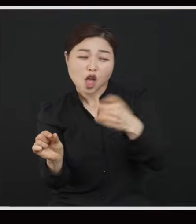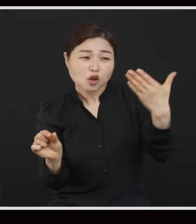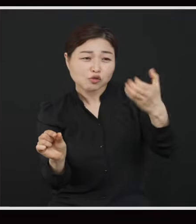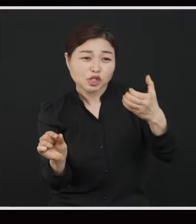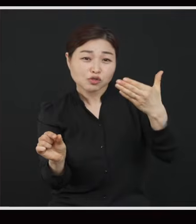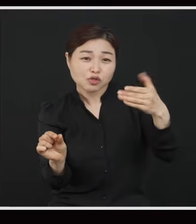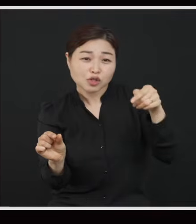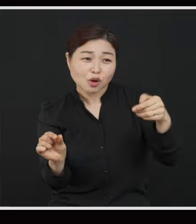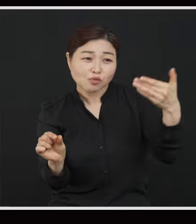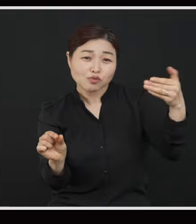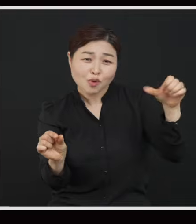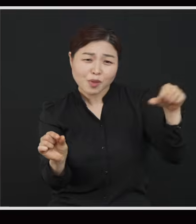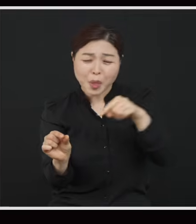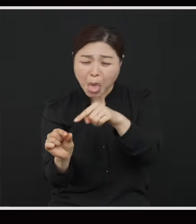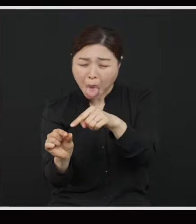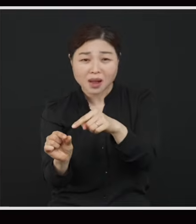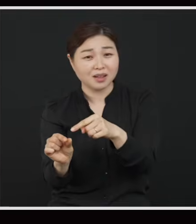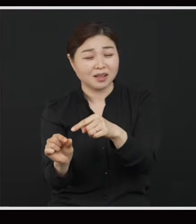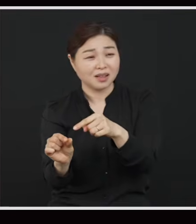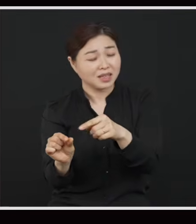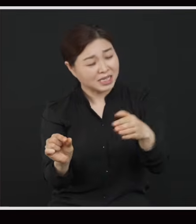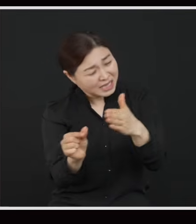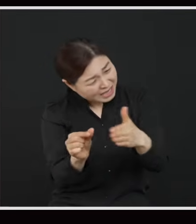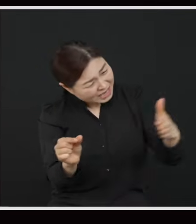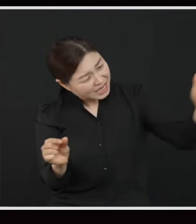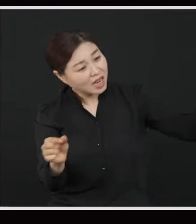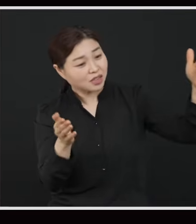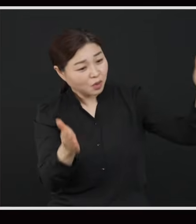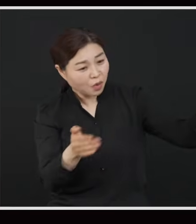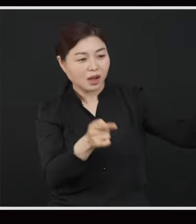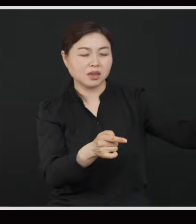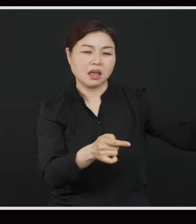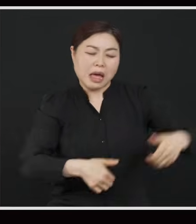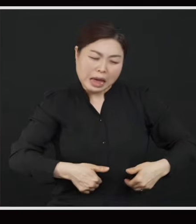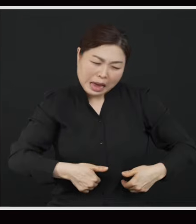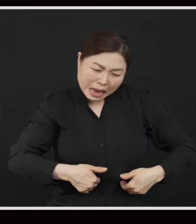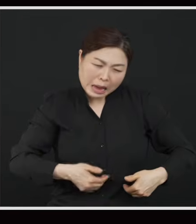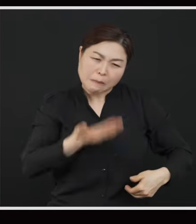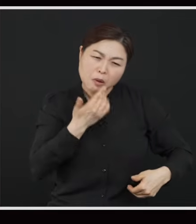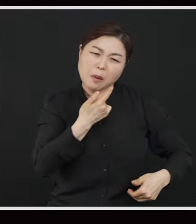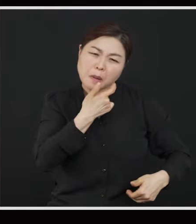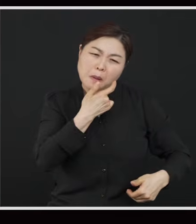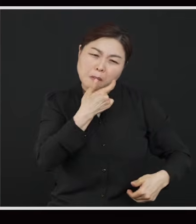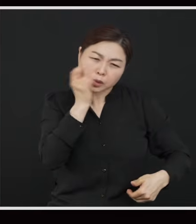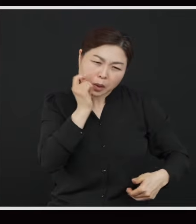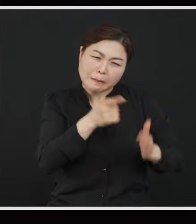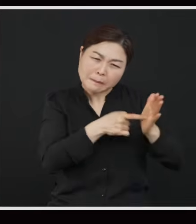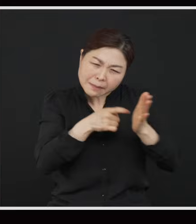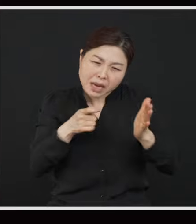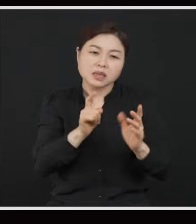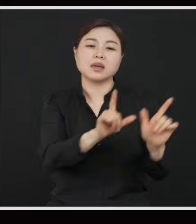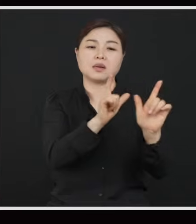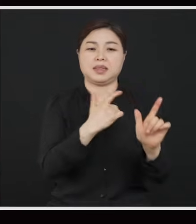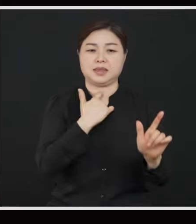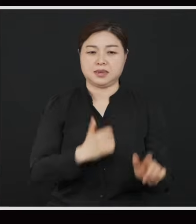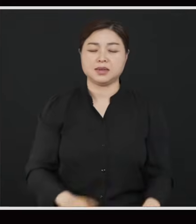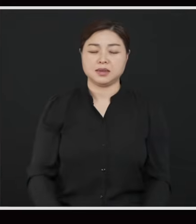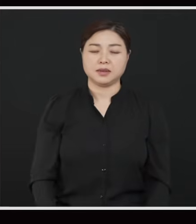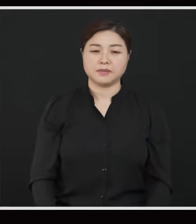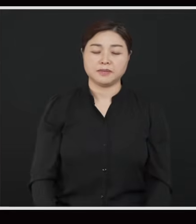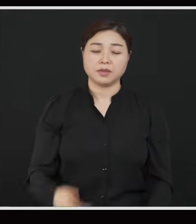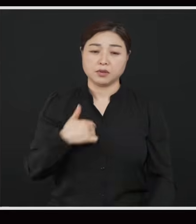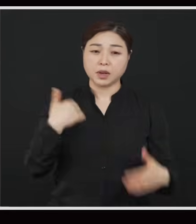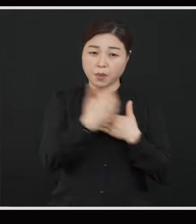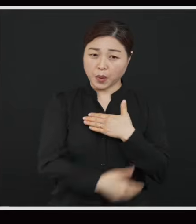99.95% 하여튼 대부분을 굶주림에서 우리가 살아왔다는 그런 계산이 가능합니다. 아마